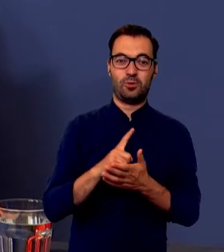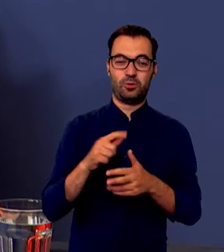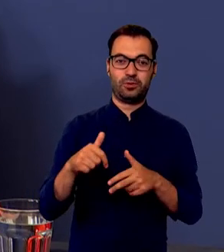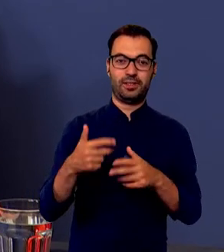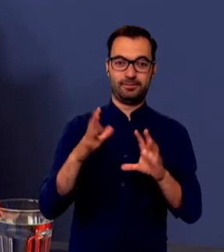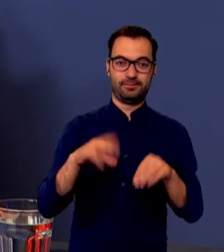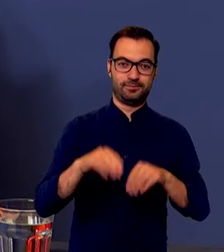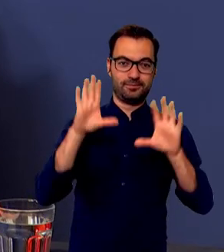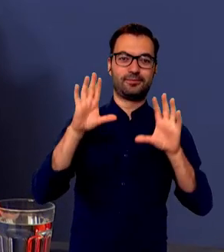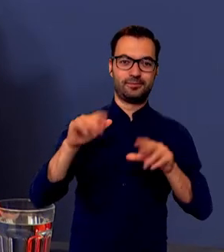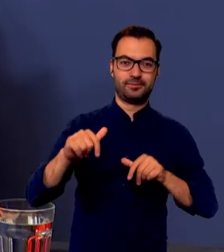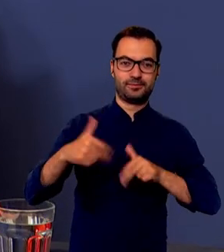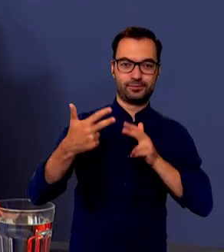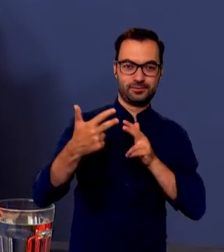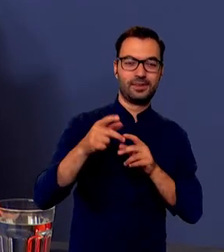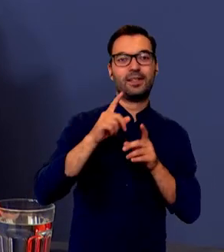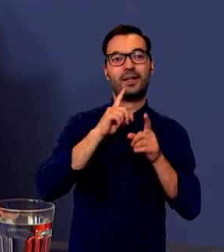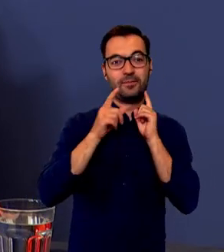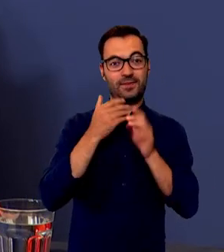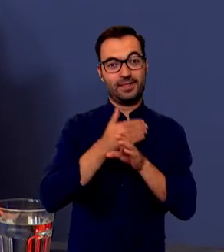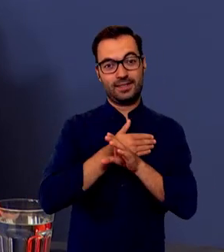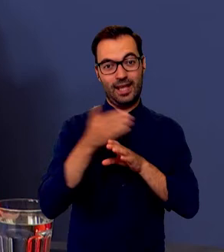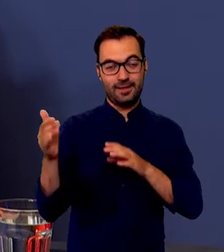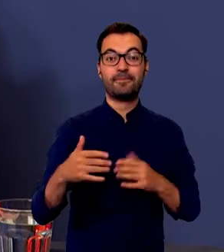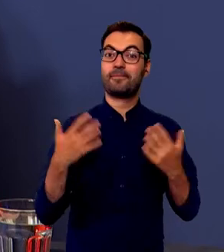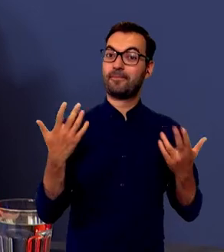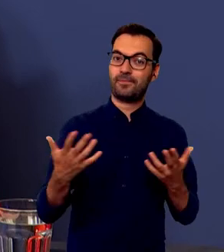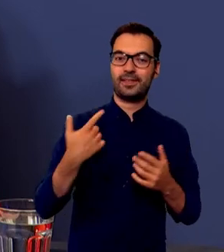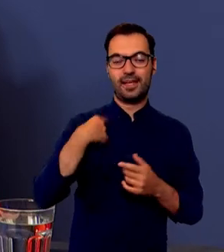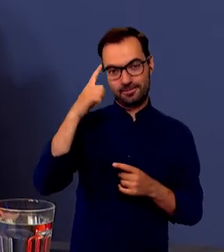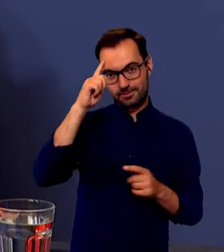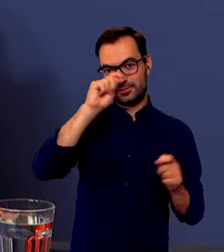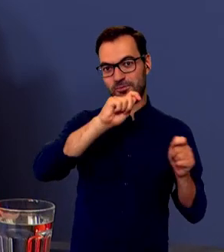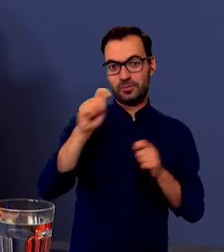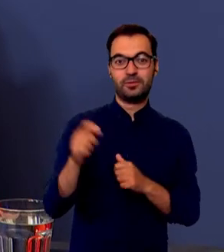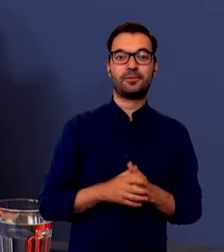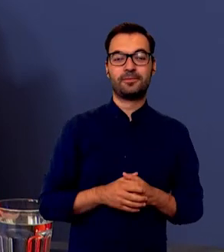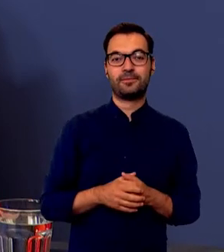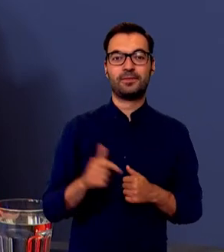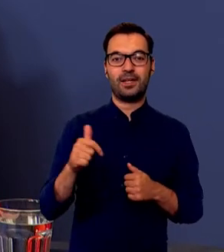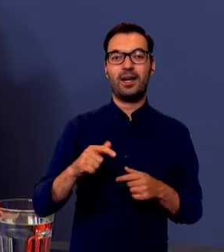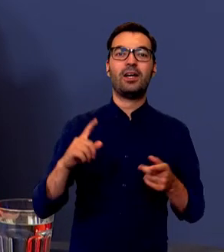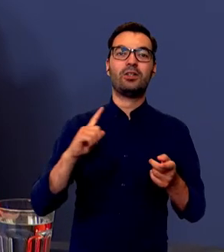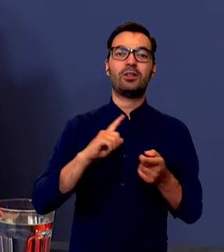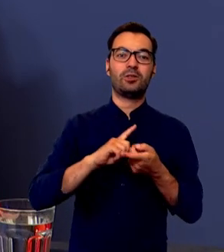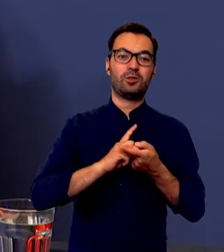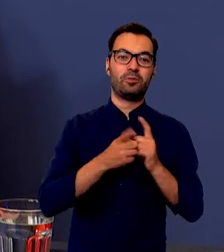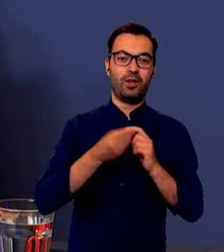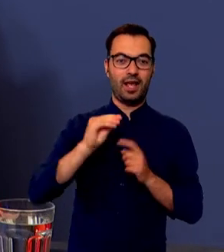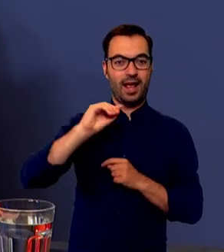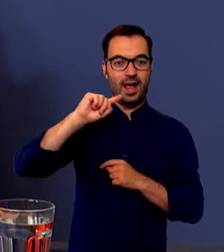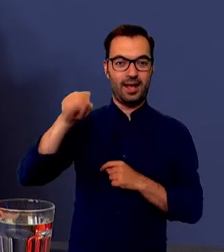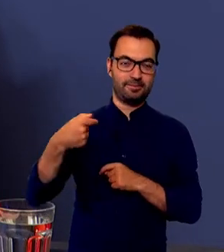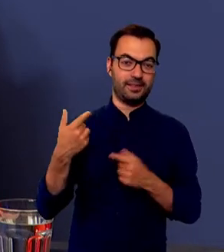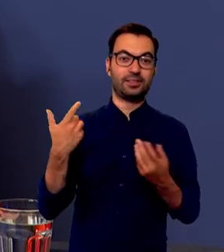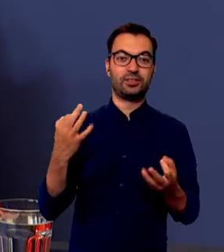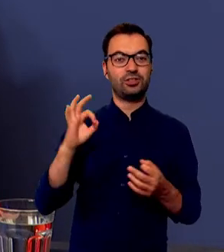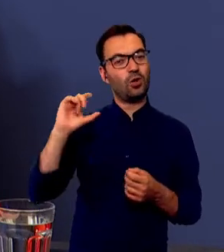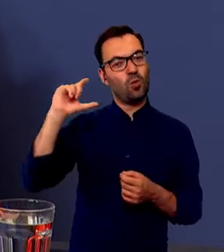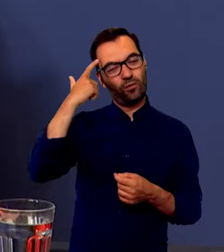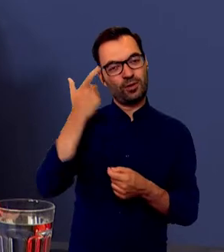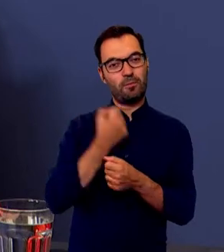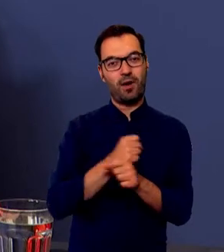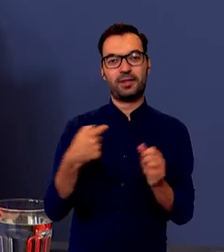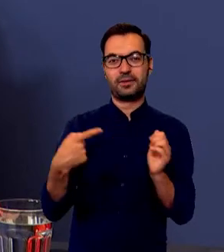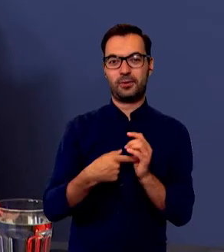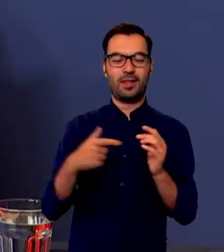go zrestartuje i będzie się mogła znowu z nami połączyć. A w tym czasie przypomnę, że oglądacie premierę online Empiku, dzisiaj w roli głównej najnowsza książka.